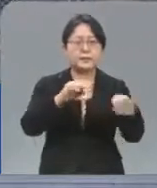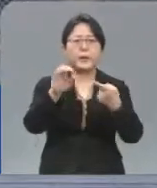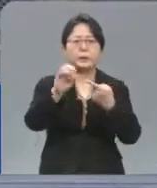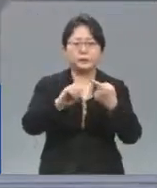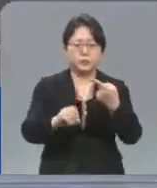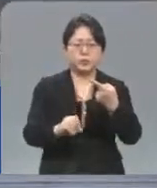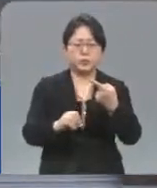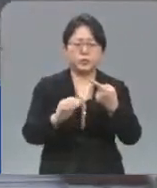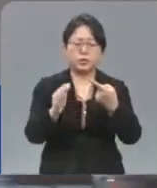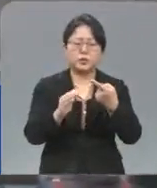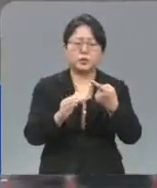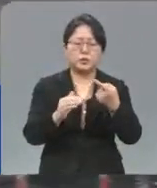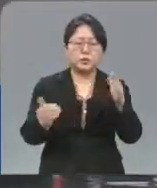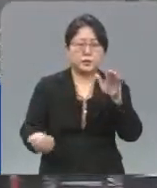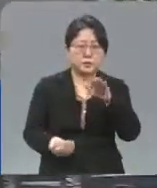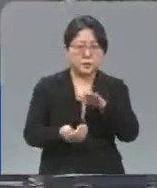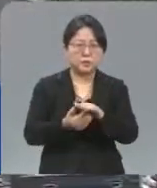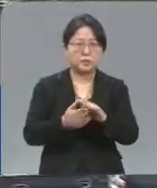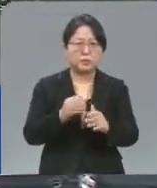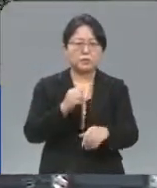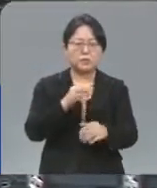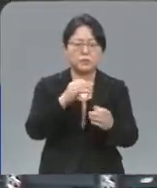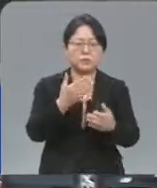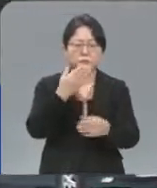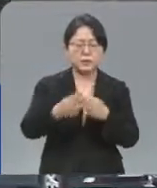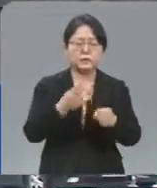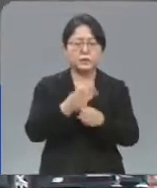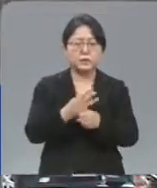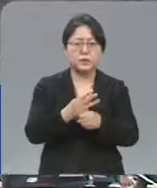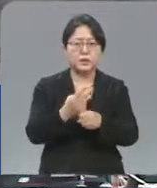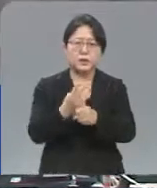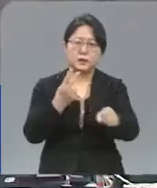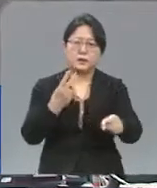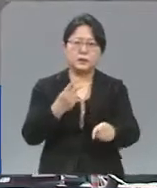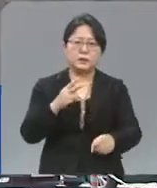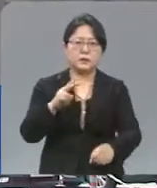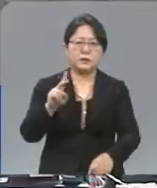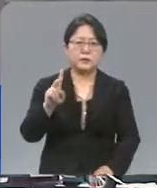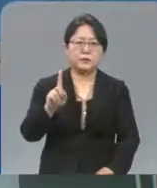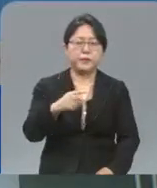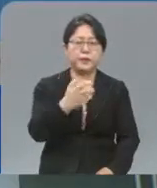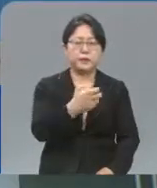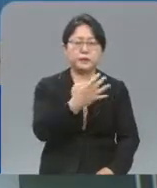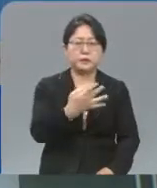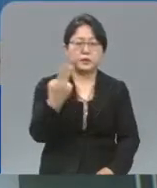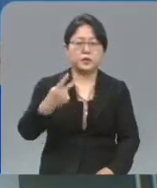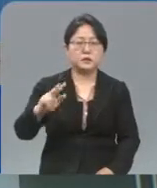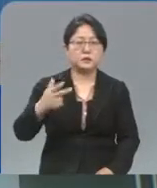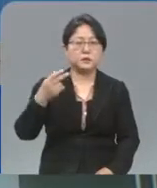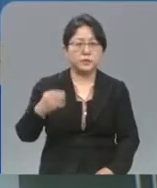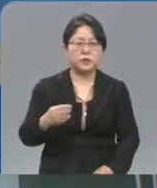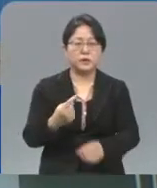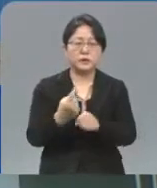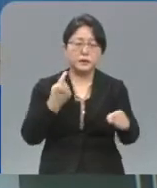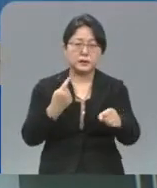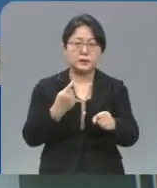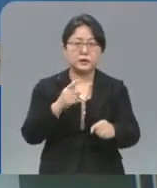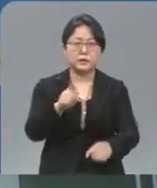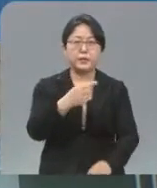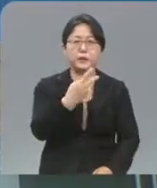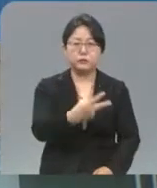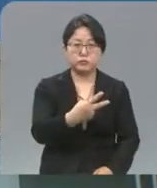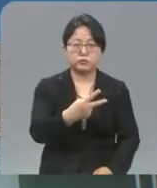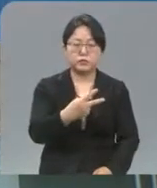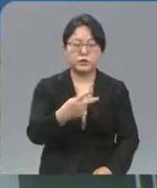100% 감면해 줍니다. 지방세 감면은 3년째로 2년 전에는 174건에 2,700만 원, 지난해에는